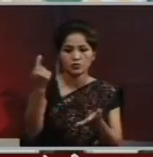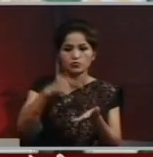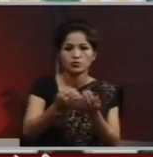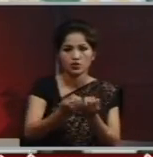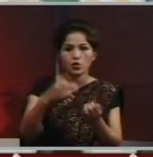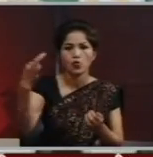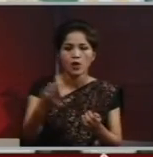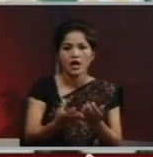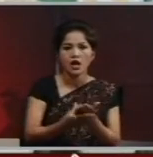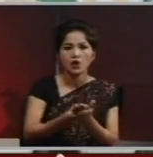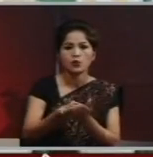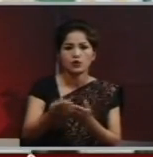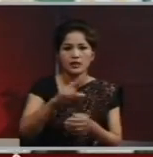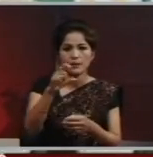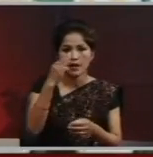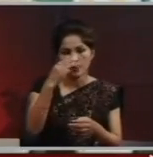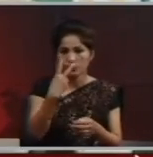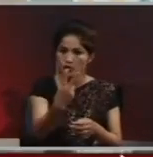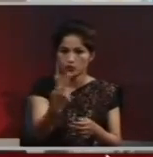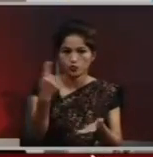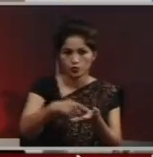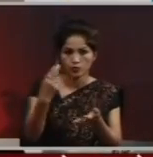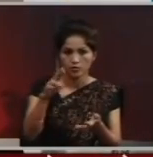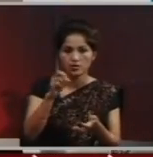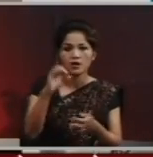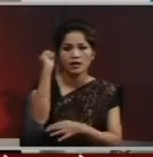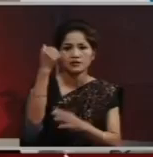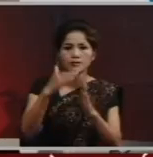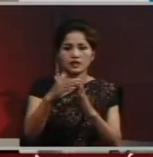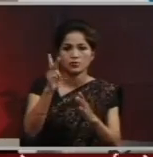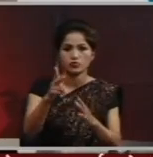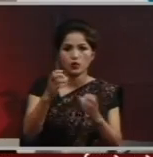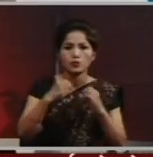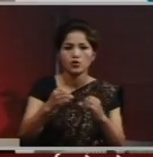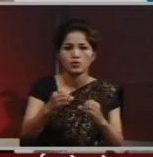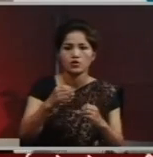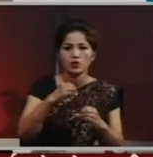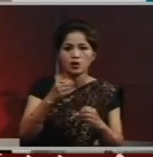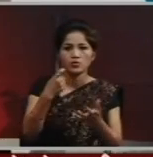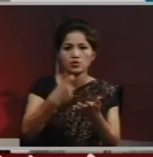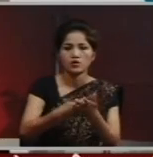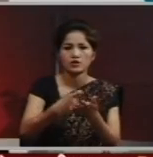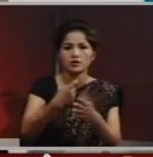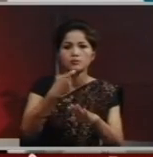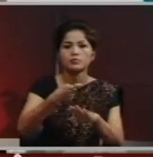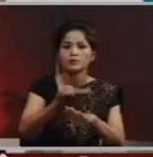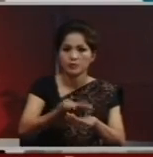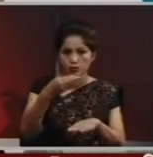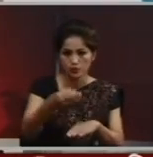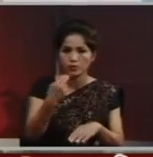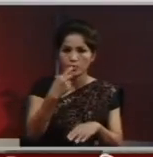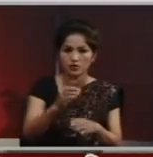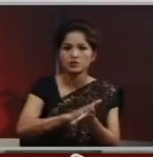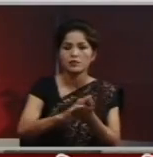गरेको नयाँ नोट नेपालमा पनि देखिन थालेपछि राष्ट्र ब्याङ्कले त्यसको प्रचलन अनाधिकृत र अवैध